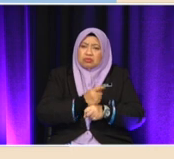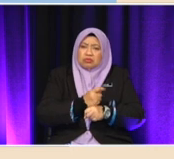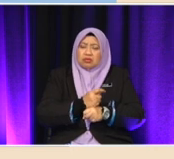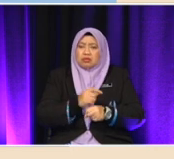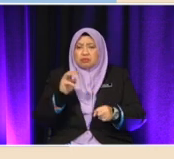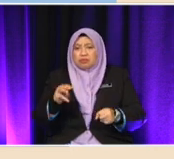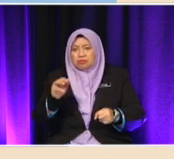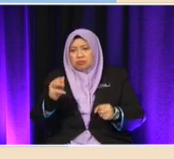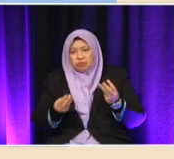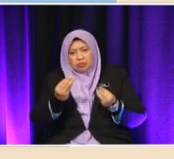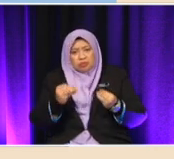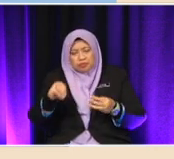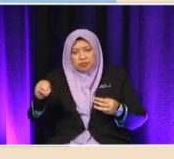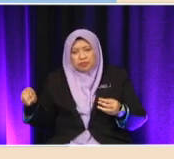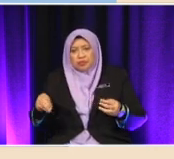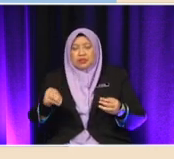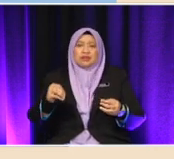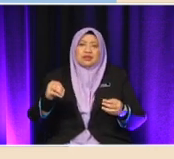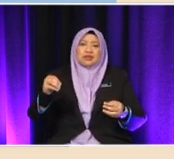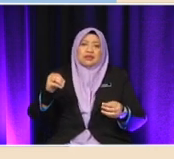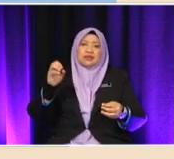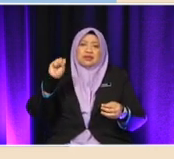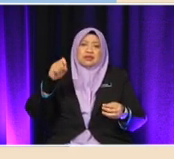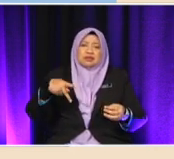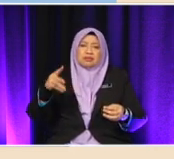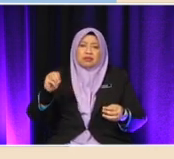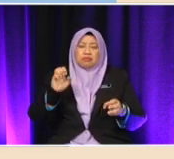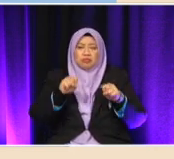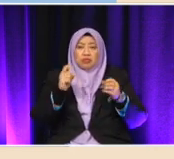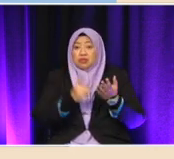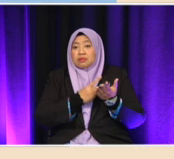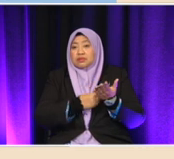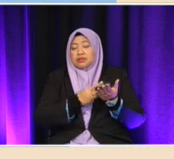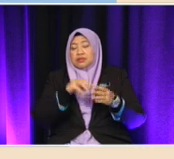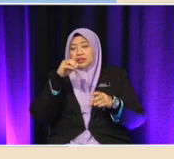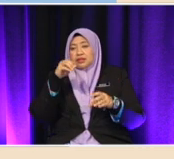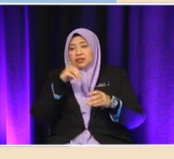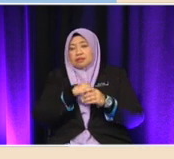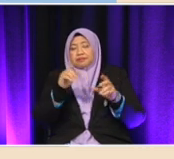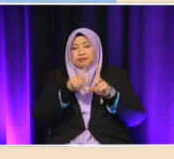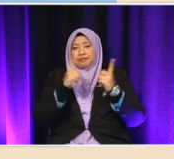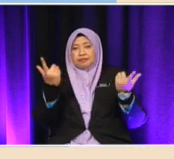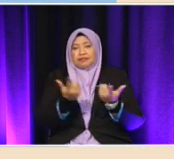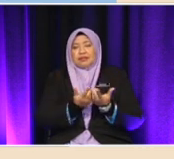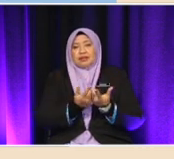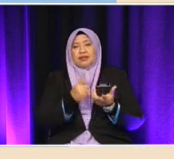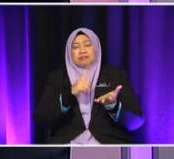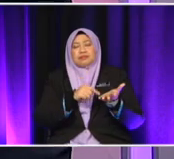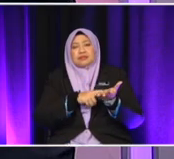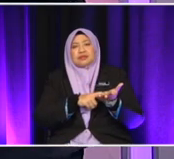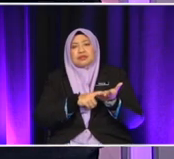murid-murid ataupun calon-calon SPM boleh bincang dengan guru di dalam kelas masing-masing Oke Apakah